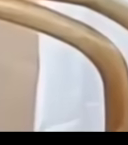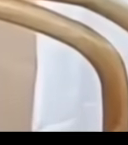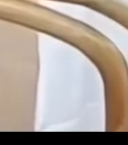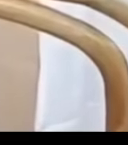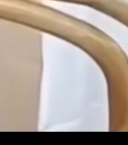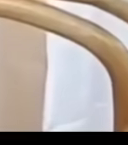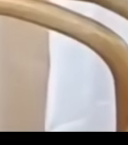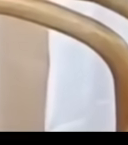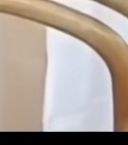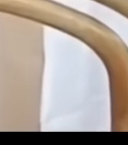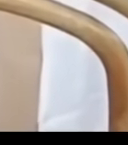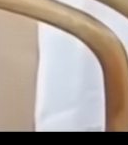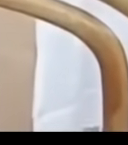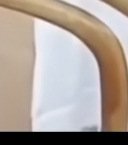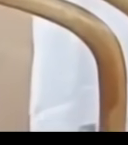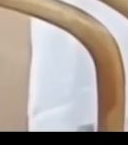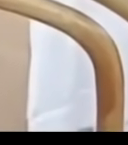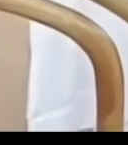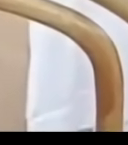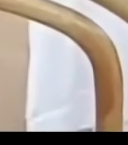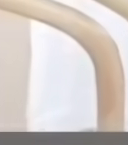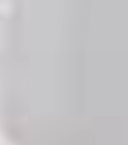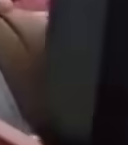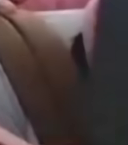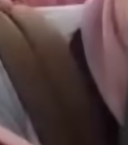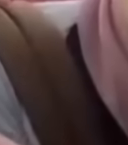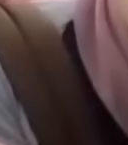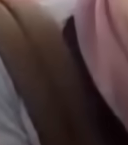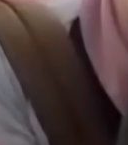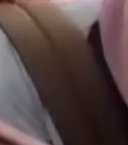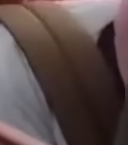Kaisang untuk merintis karir politik dari bawah.